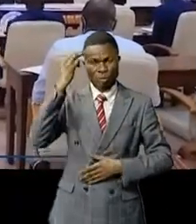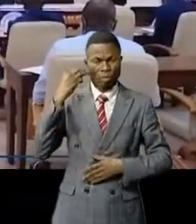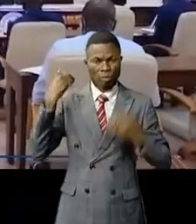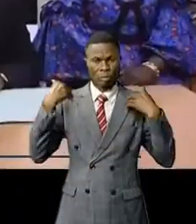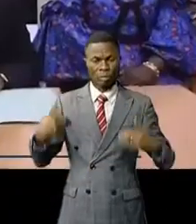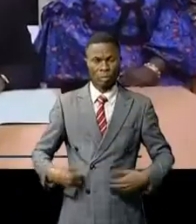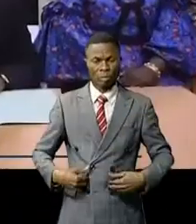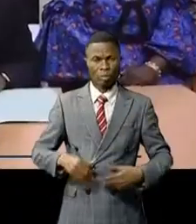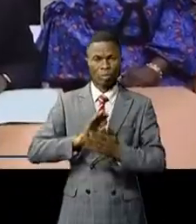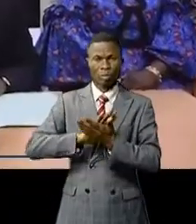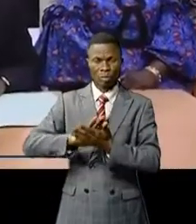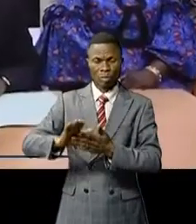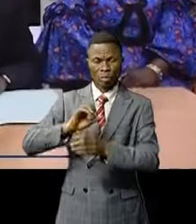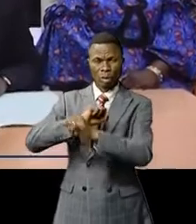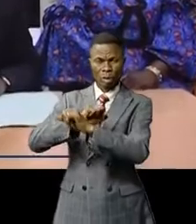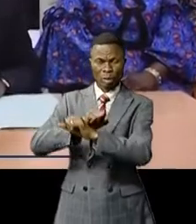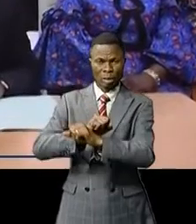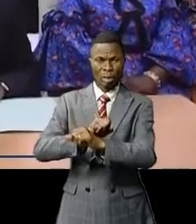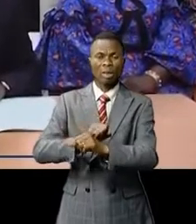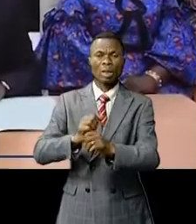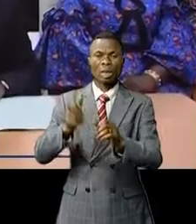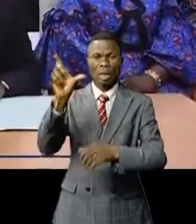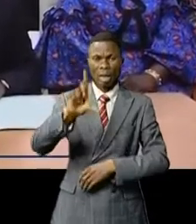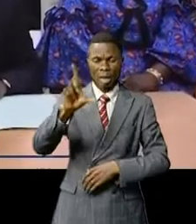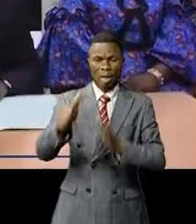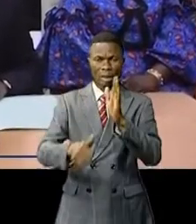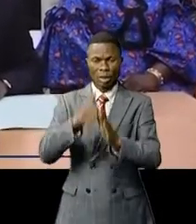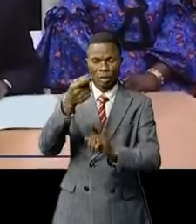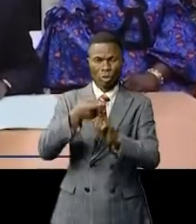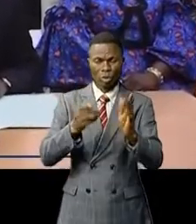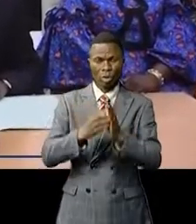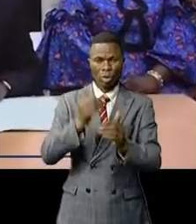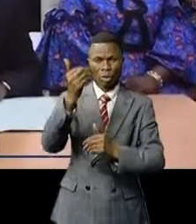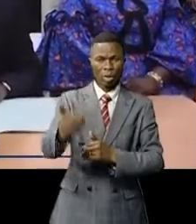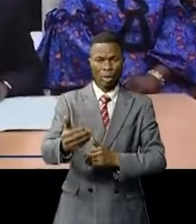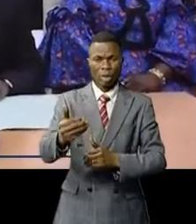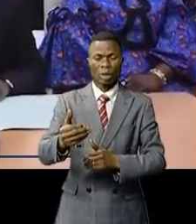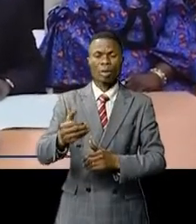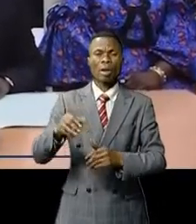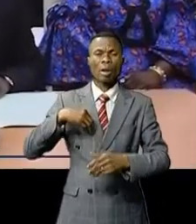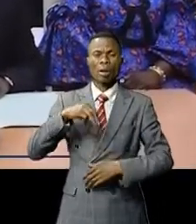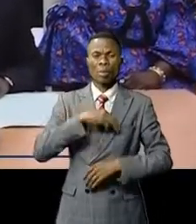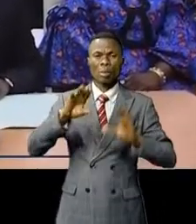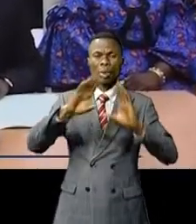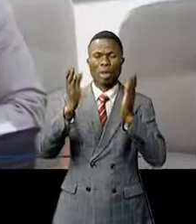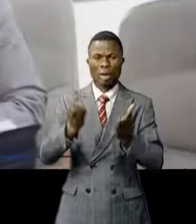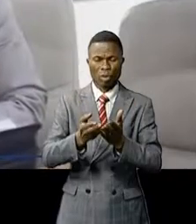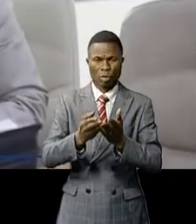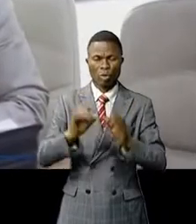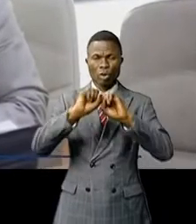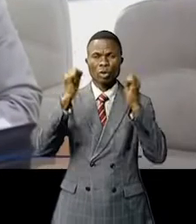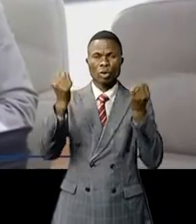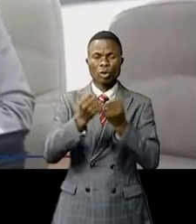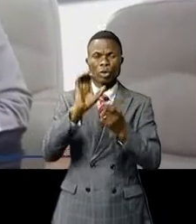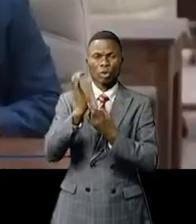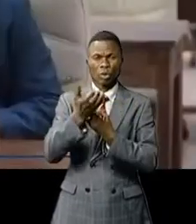publique, Hygiène et Prévention a été le lundi 11 octobre 2021 en face des membres de la Commission socioculturelle de l'Assemblée nationale au Palais